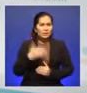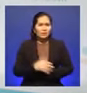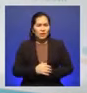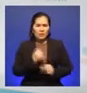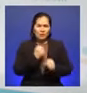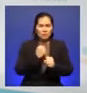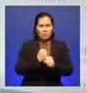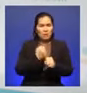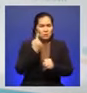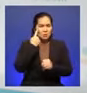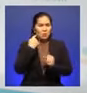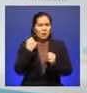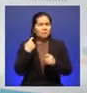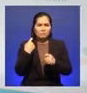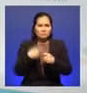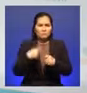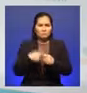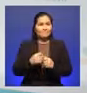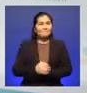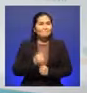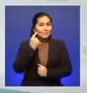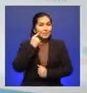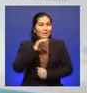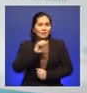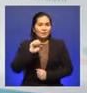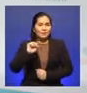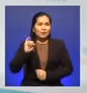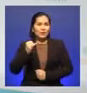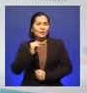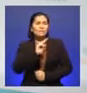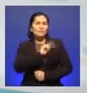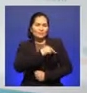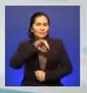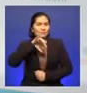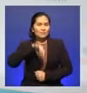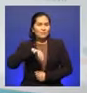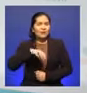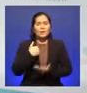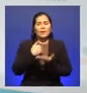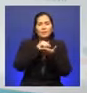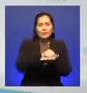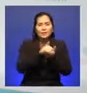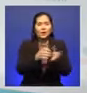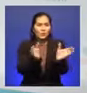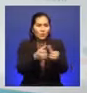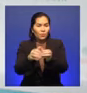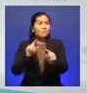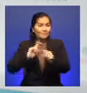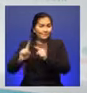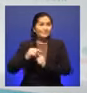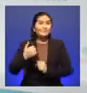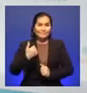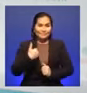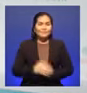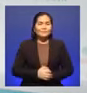ทำงานในเรือนจำแล้วก็ทราบว่าทางสำนักงานสาธารณสุขเนี่ยก็ความจริงมีการให้บริการกับกลุ่มอื่นๆด้วยกลุ่ม